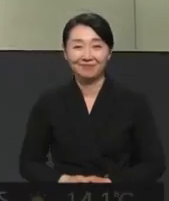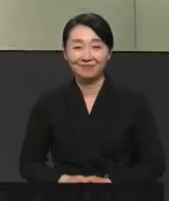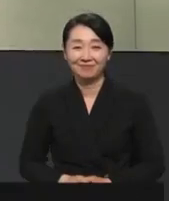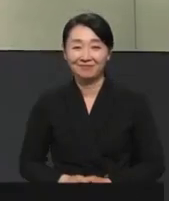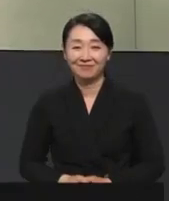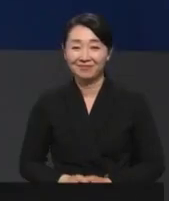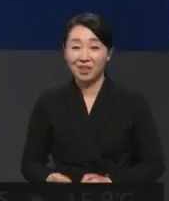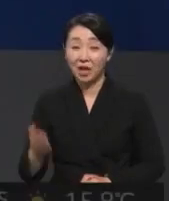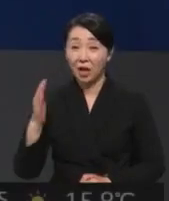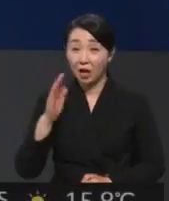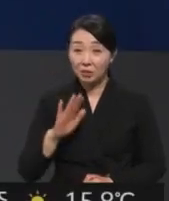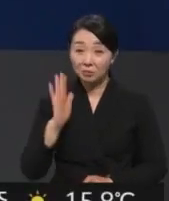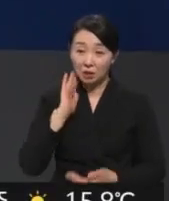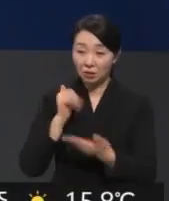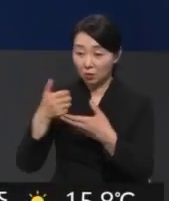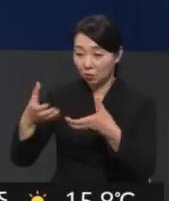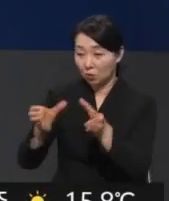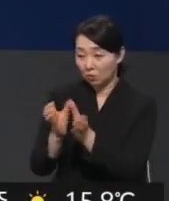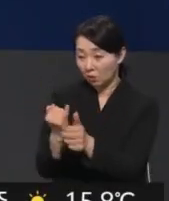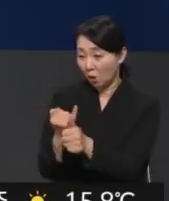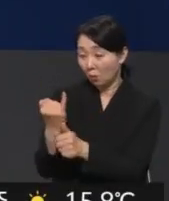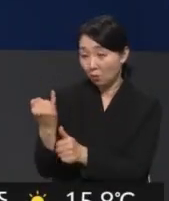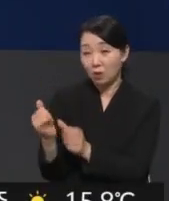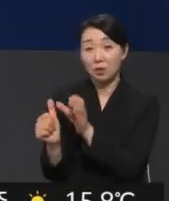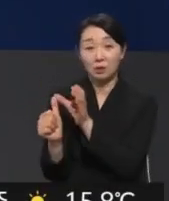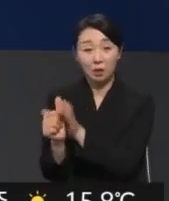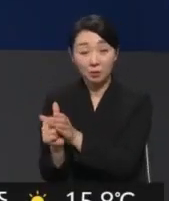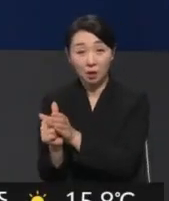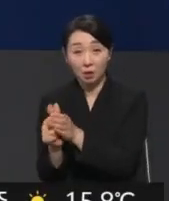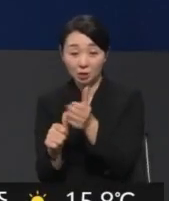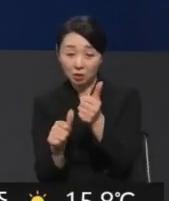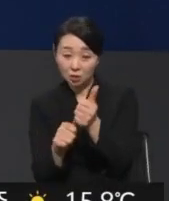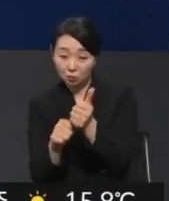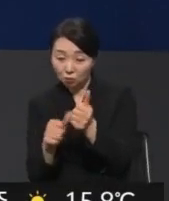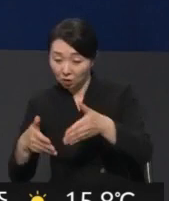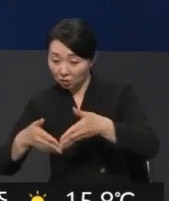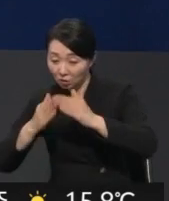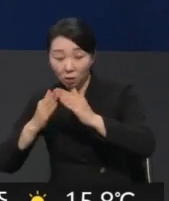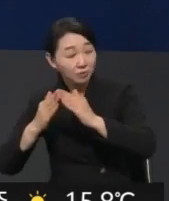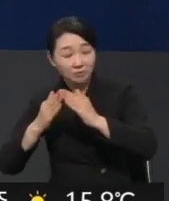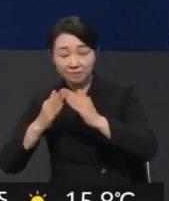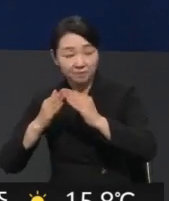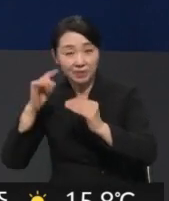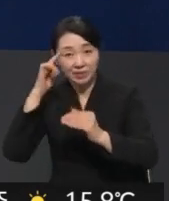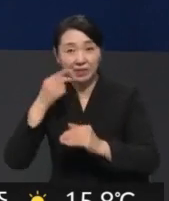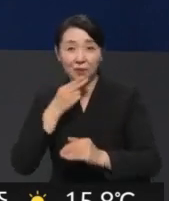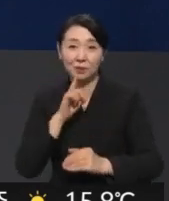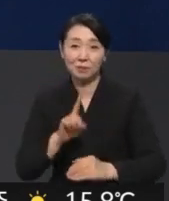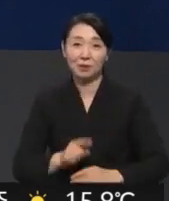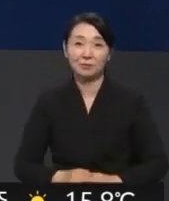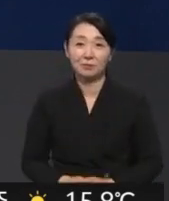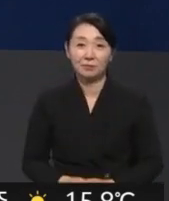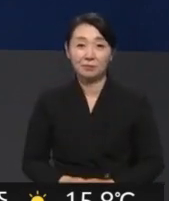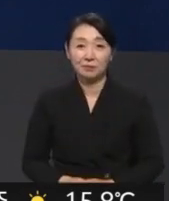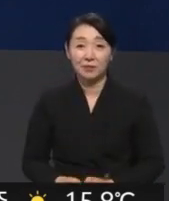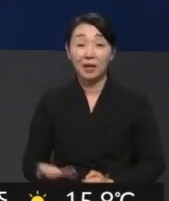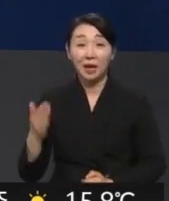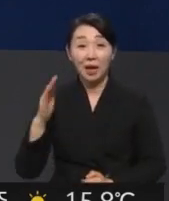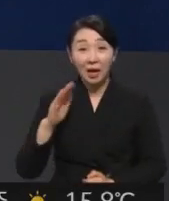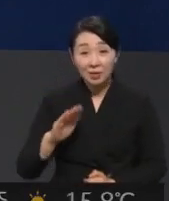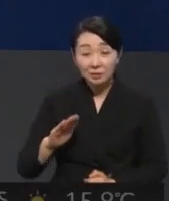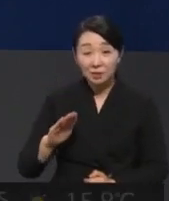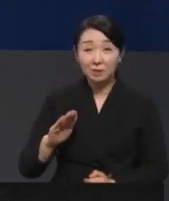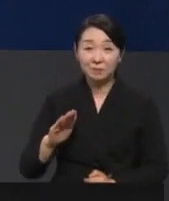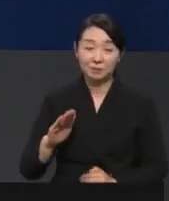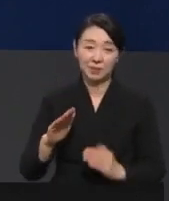네, 그런데 대통령실은 이 영부인을 담당하는 제2부속실 설치는 여전히 고려하지 않고 있다는 입장입니다. 다만 관저